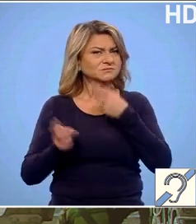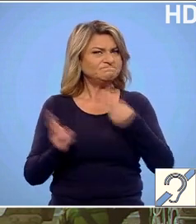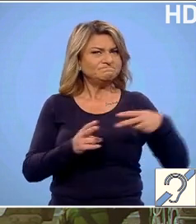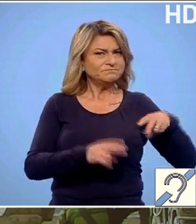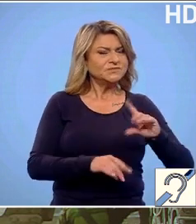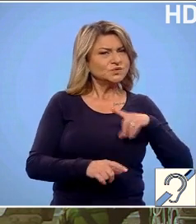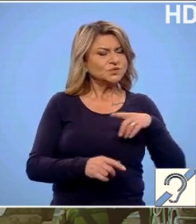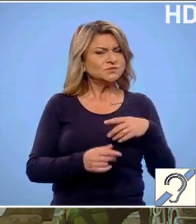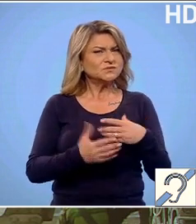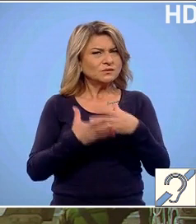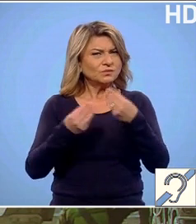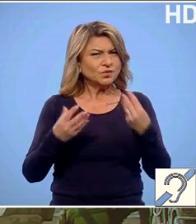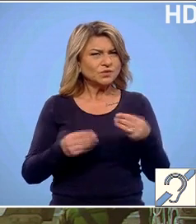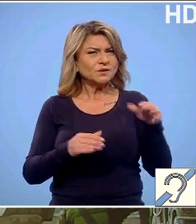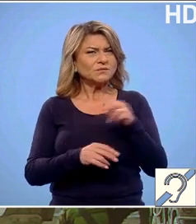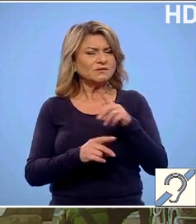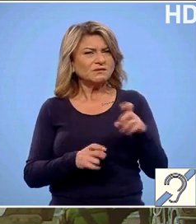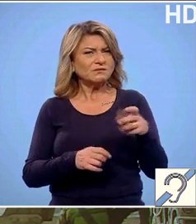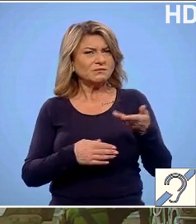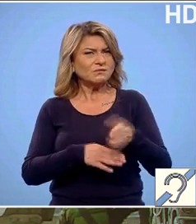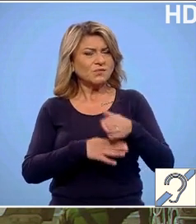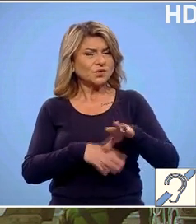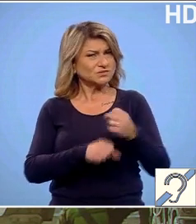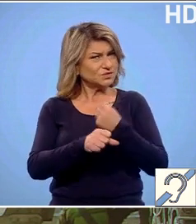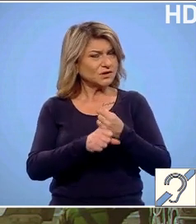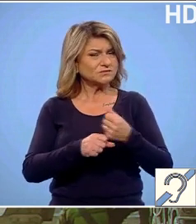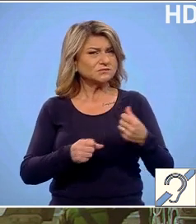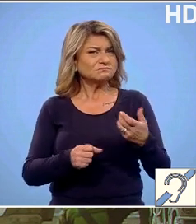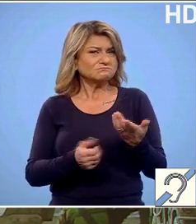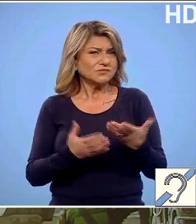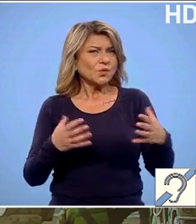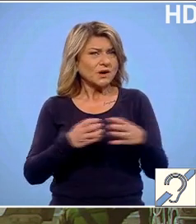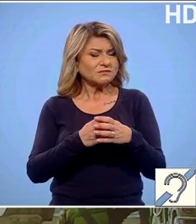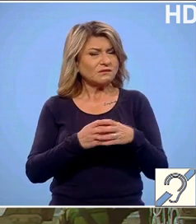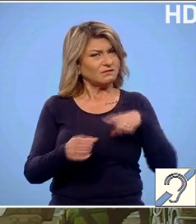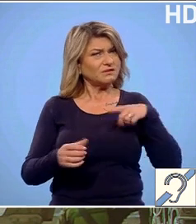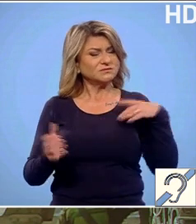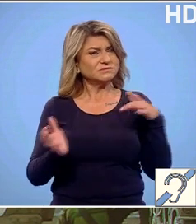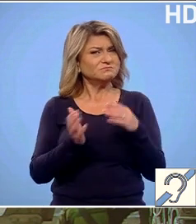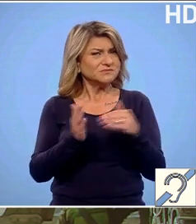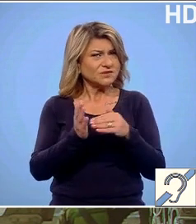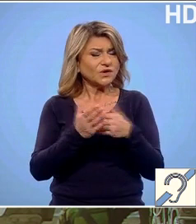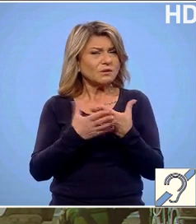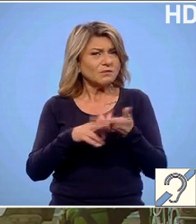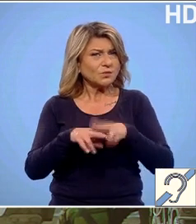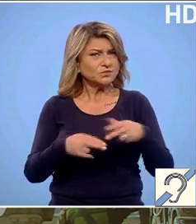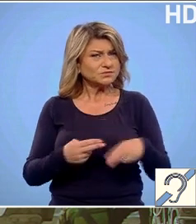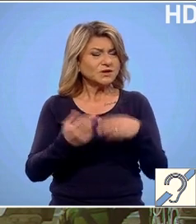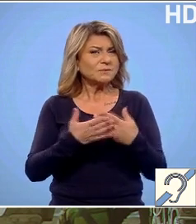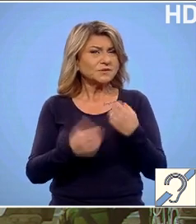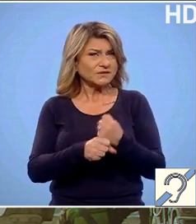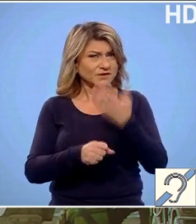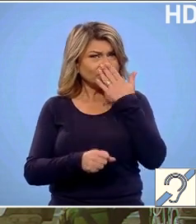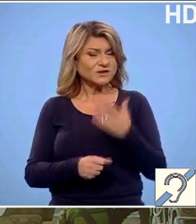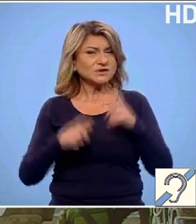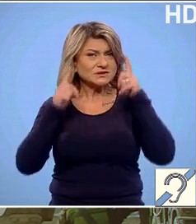și sunt soldate deja cu mii de morți. Lucrătorii umanitari au declarat că este nevoie de mult mai mult ajutor pentru a face față crizei